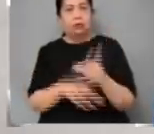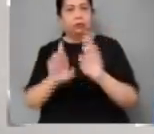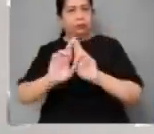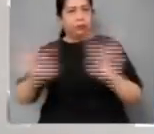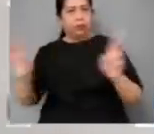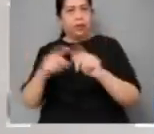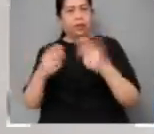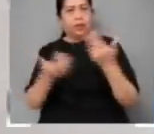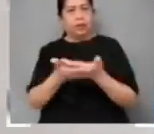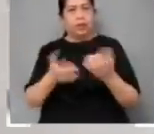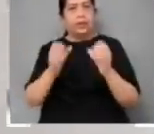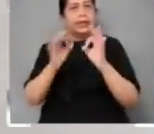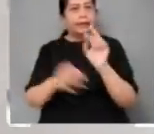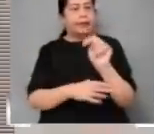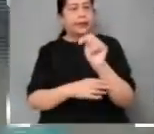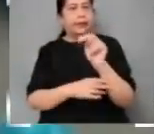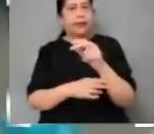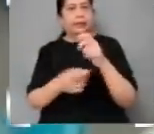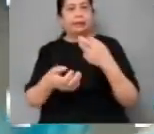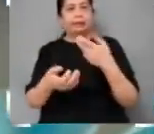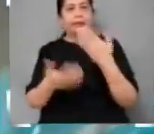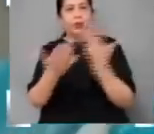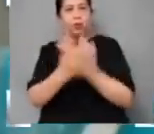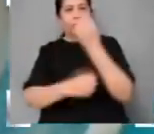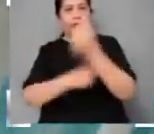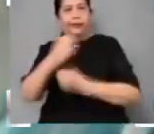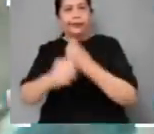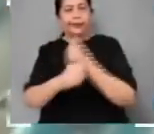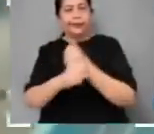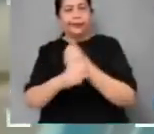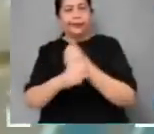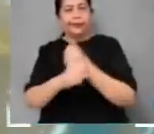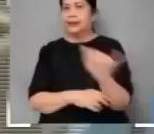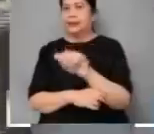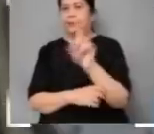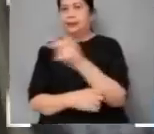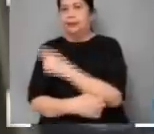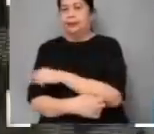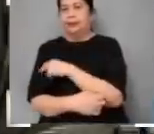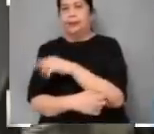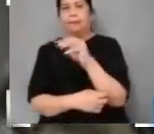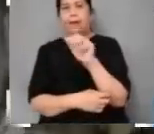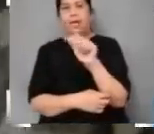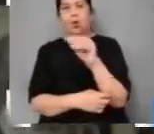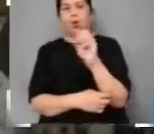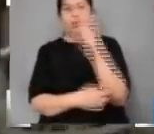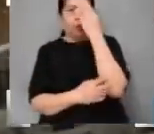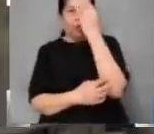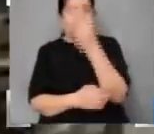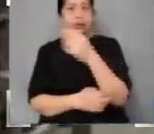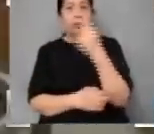sakaling kailanganin sa pagpapalit ng taon. Ganyan din sa isang ospital sa Malolos, Bulacan. At para iwas